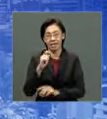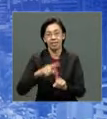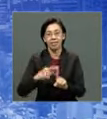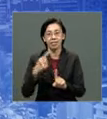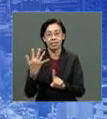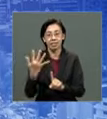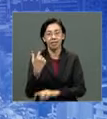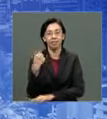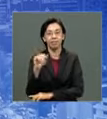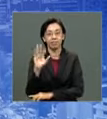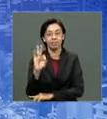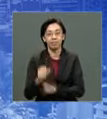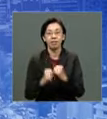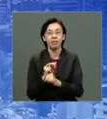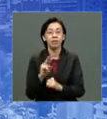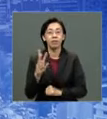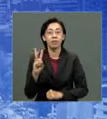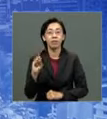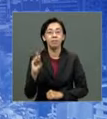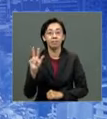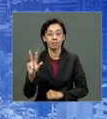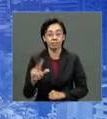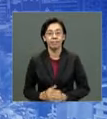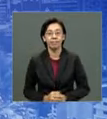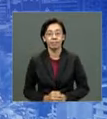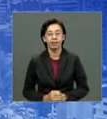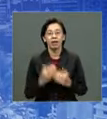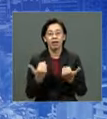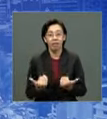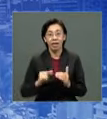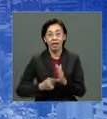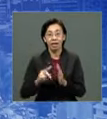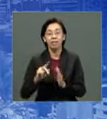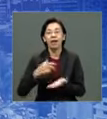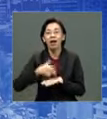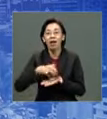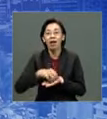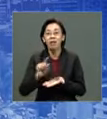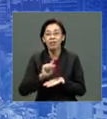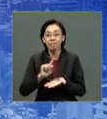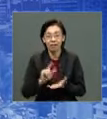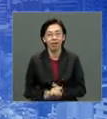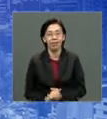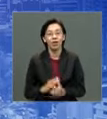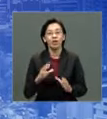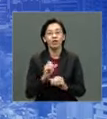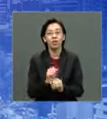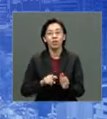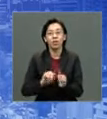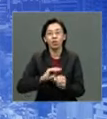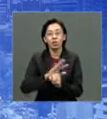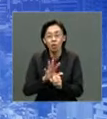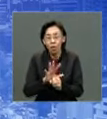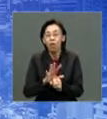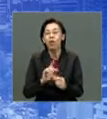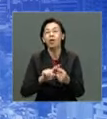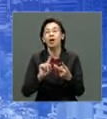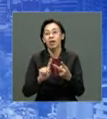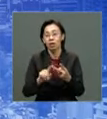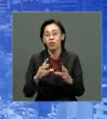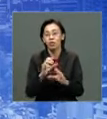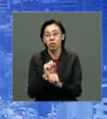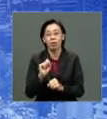าคม2563นะครับวันนี้ครับเริ่มต้นการแถลงข่าวด้วยสถานการณ์ประจำวันและประเด็นสำคัญจากสบค.นะครับ